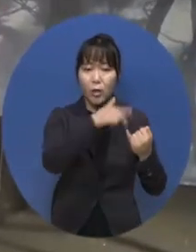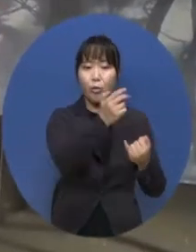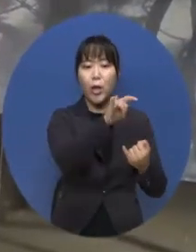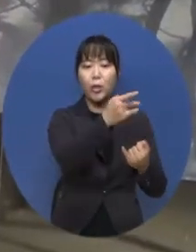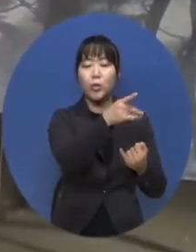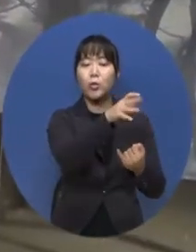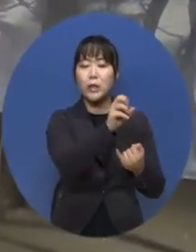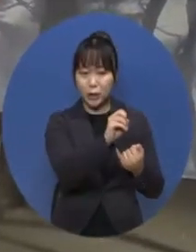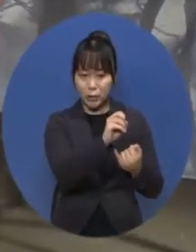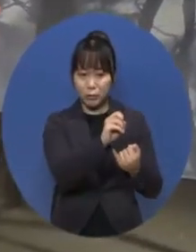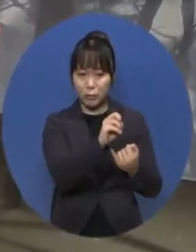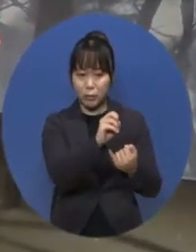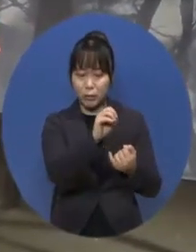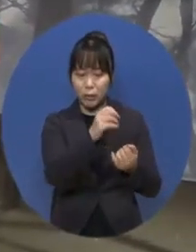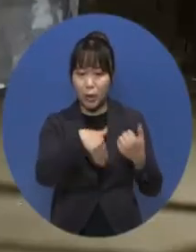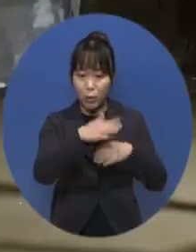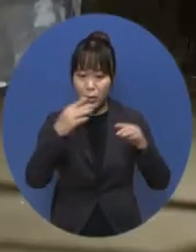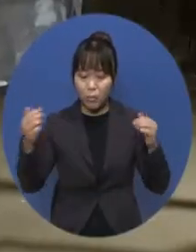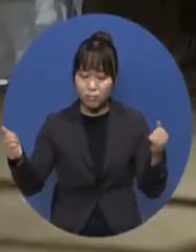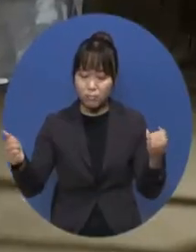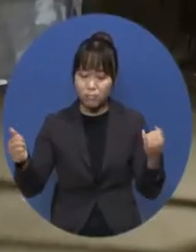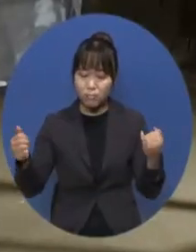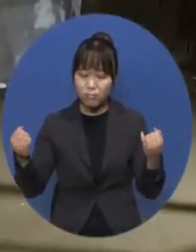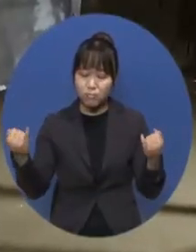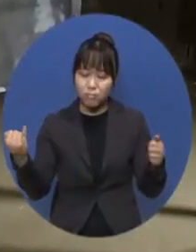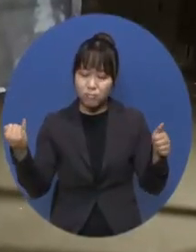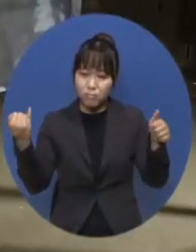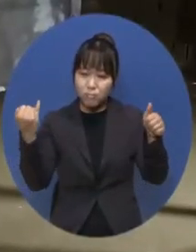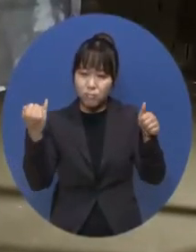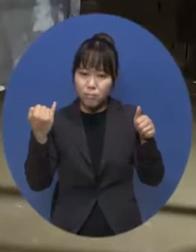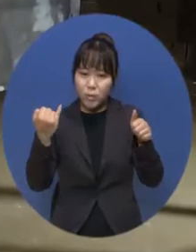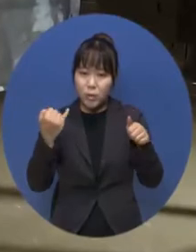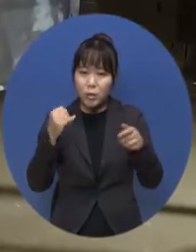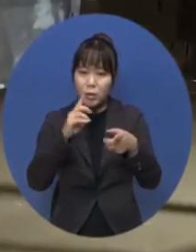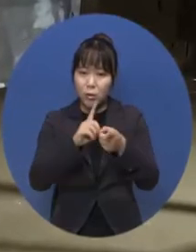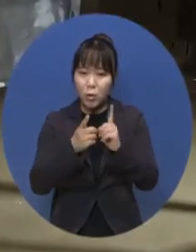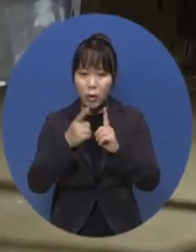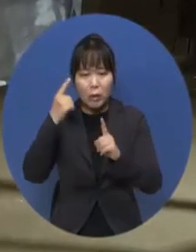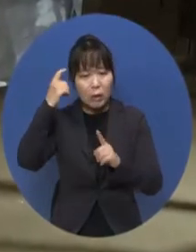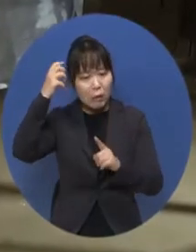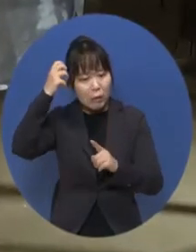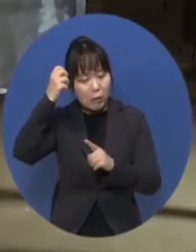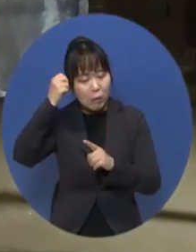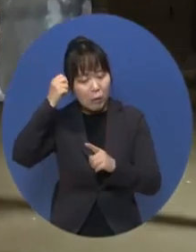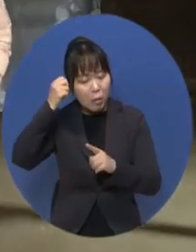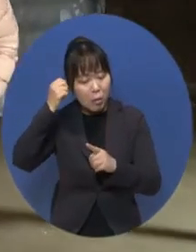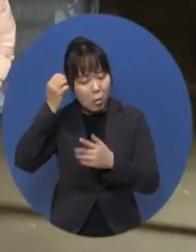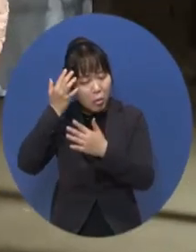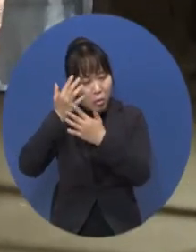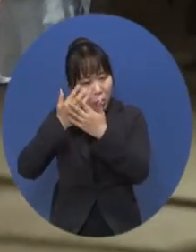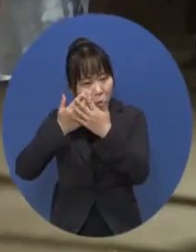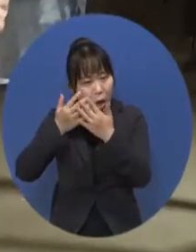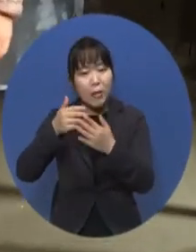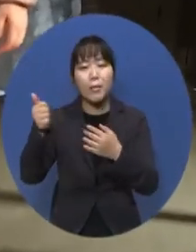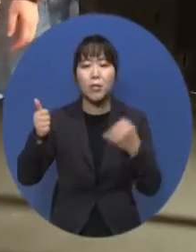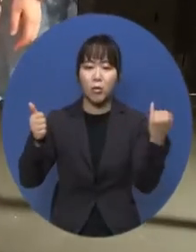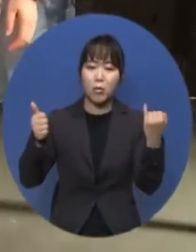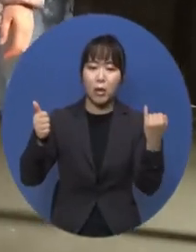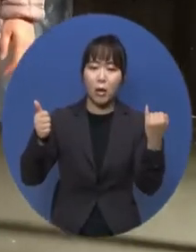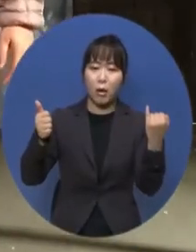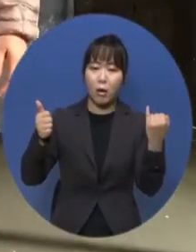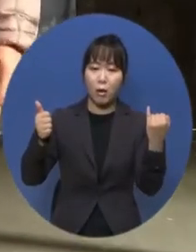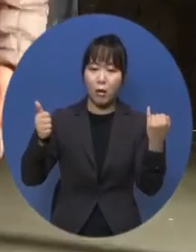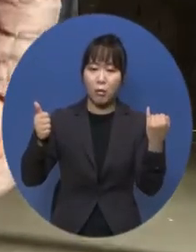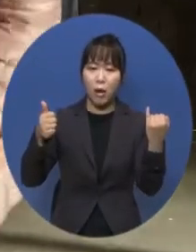상태로 만나게 됩니다. 둘은 서서히 기억을 잃어가고 있으며 남자는 여자가 자신의 첫사랑임을